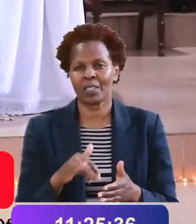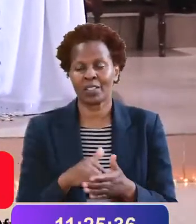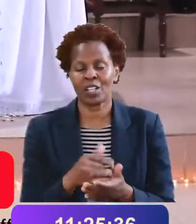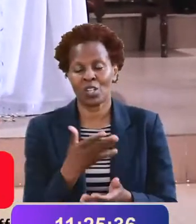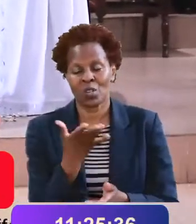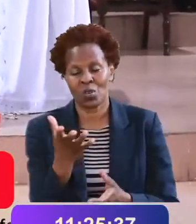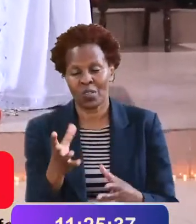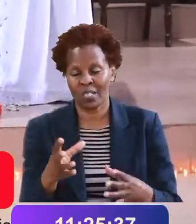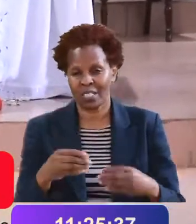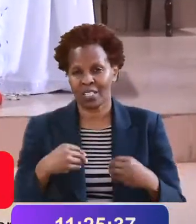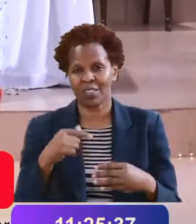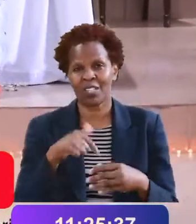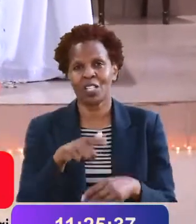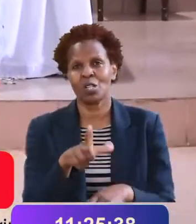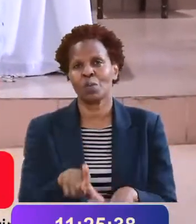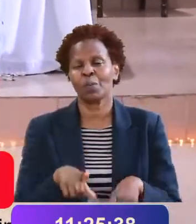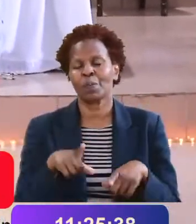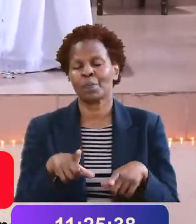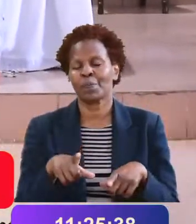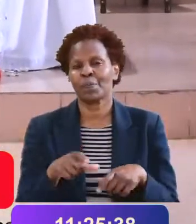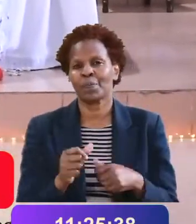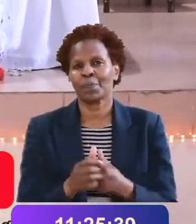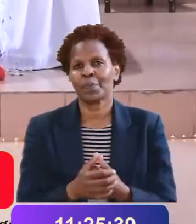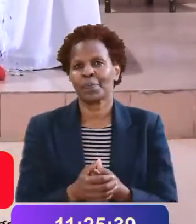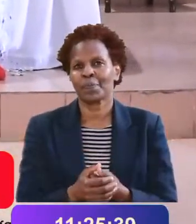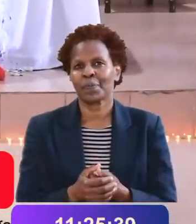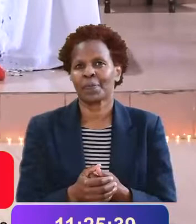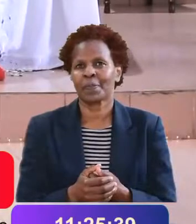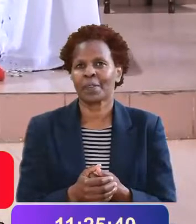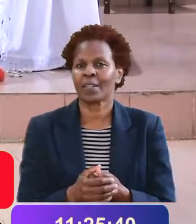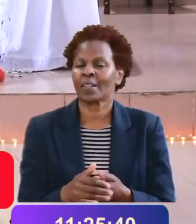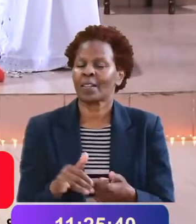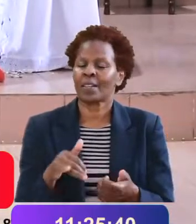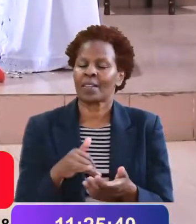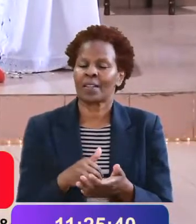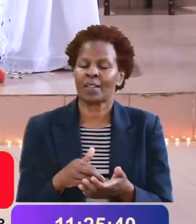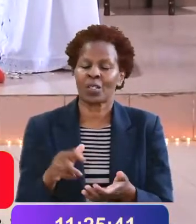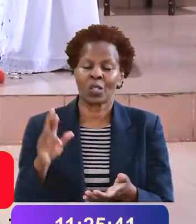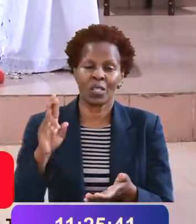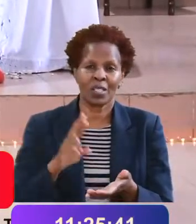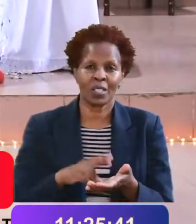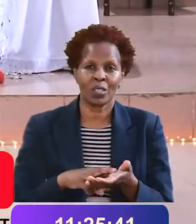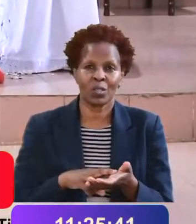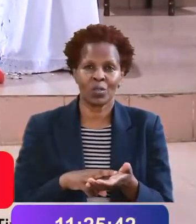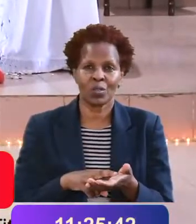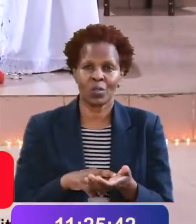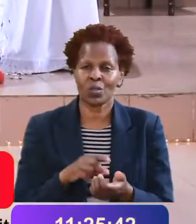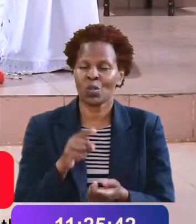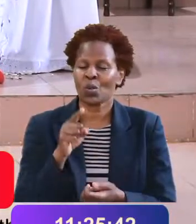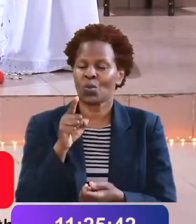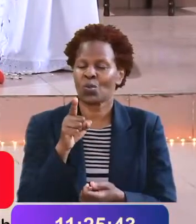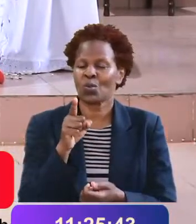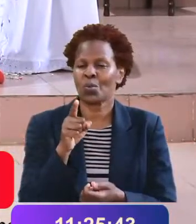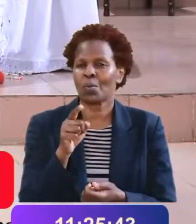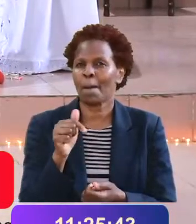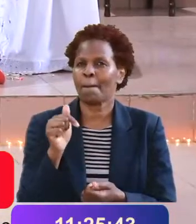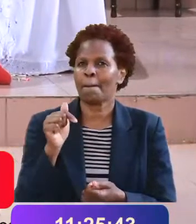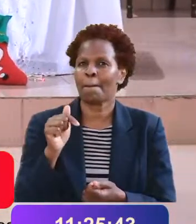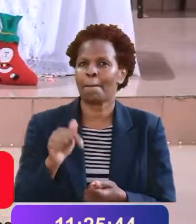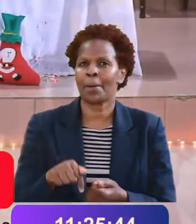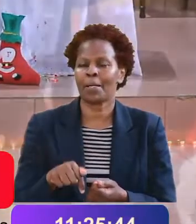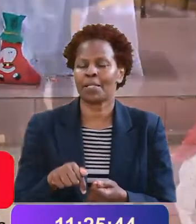katika maisha yako. Na kwa hivyo inatupasa tuwe